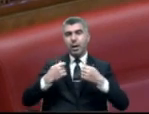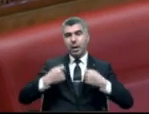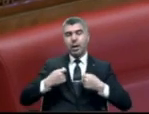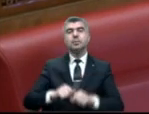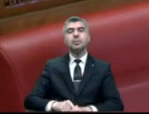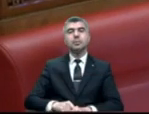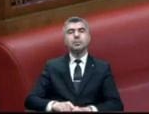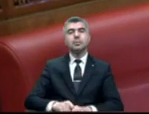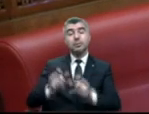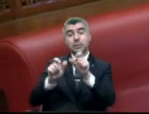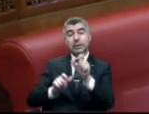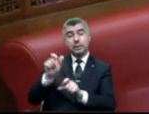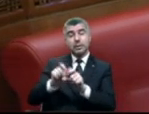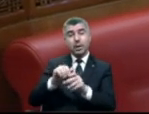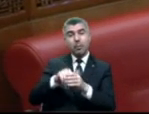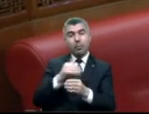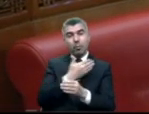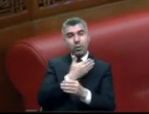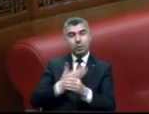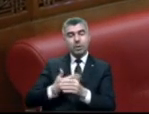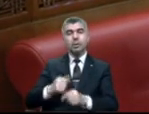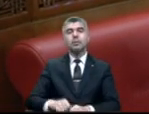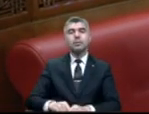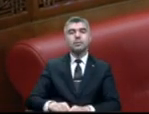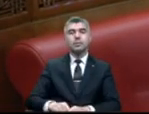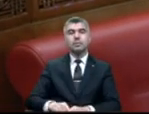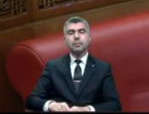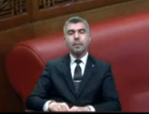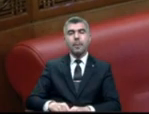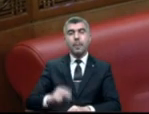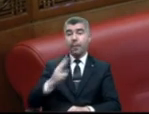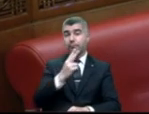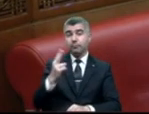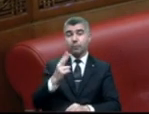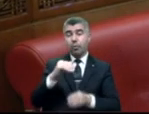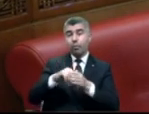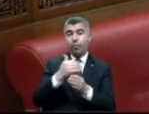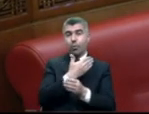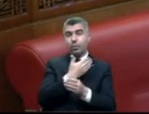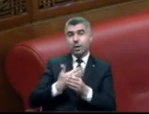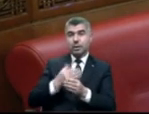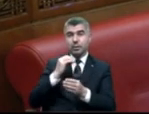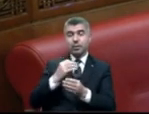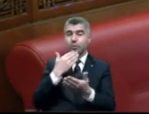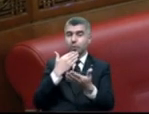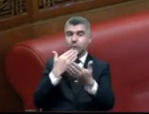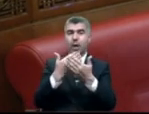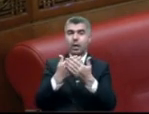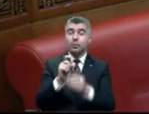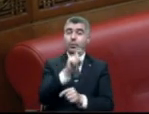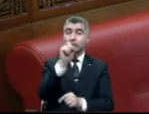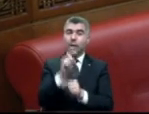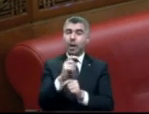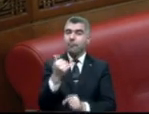المحترم والسيدات والسادة المستشارون المحترمون. فالسيدان المستشارين المحترمين أشكركم على هذا السؤال